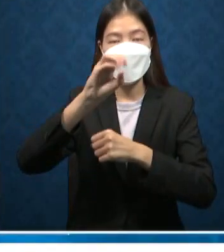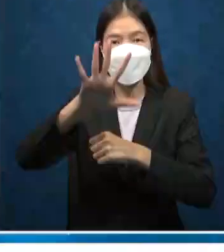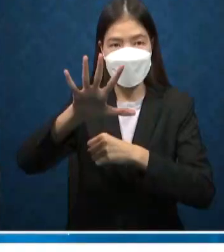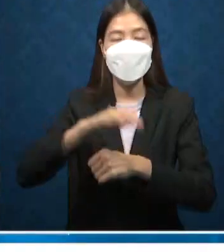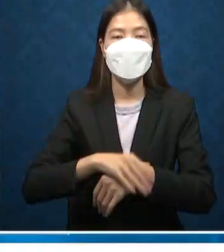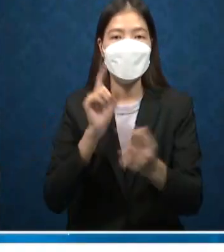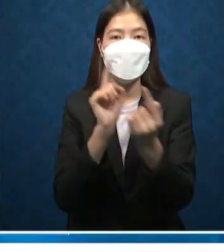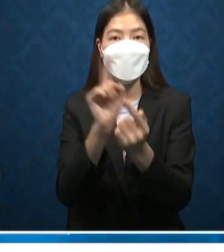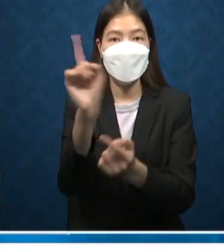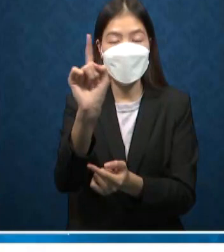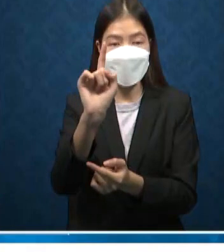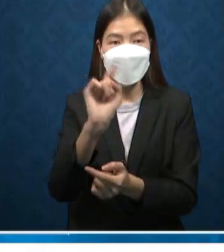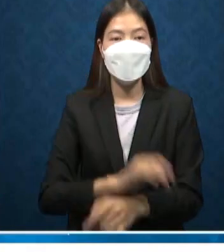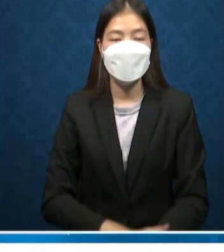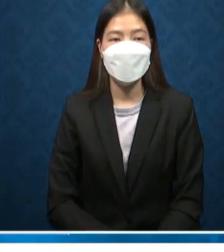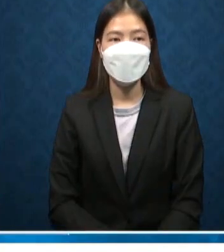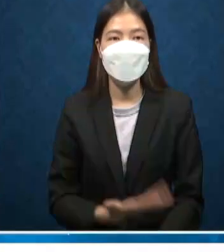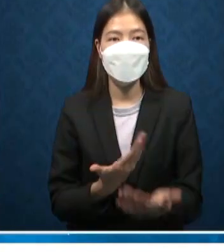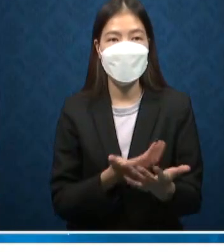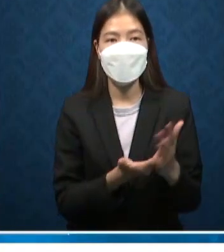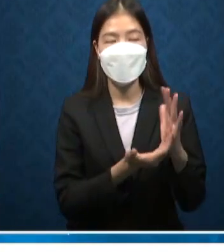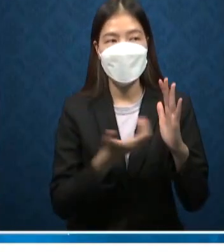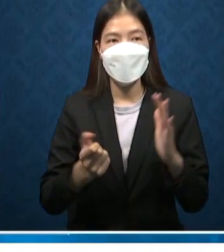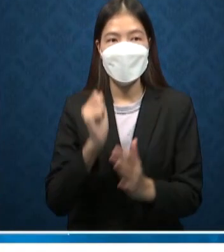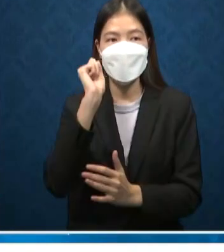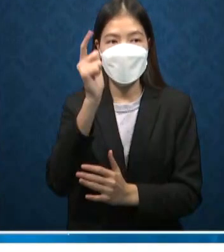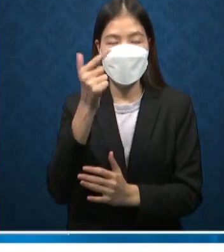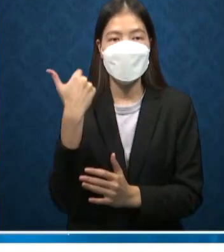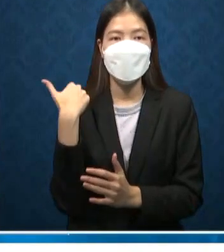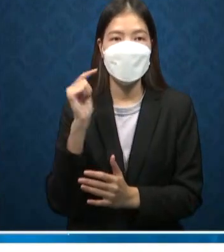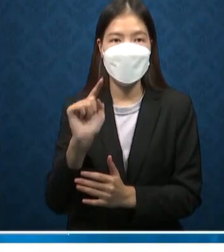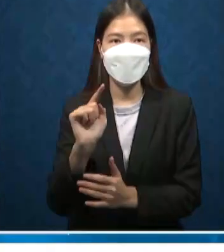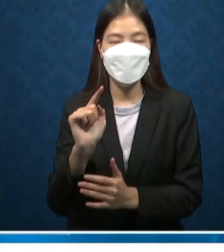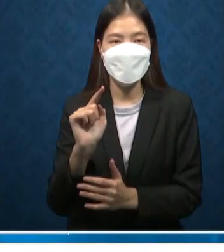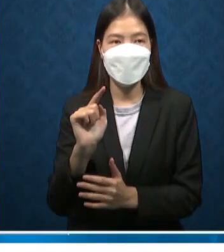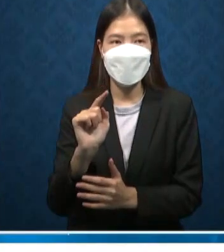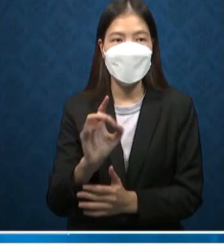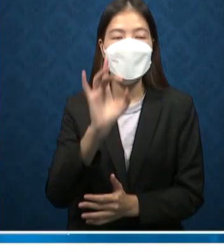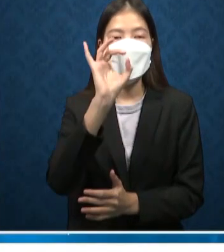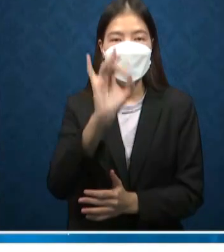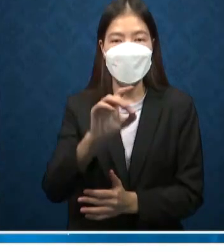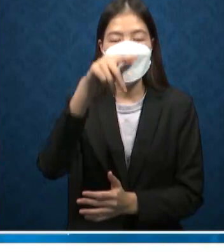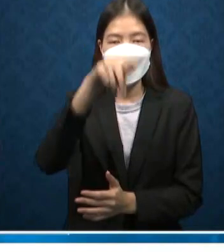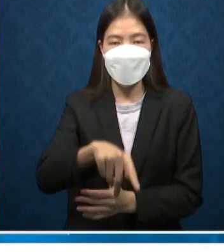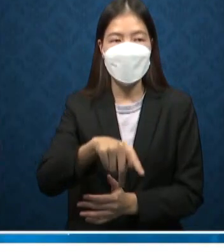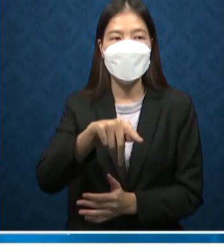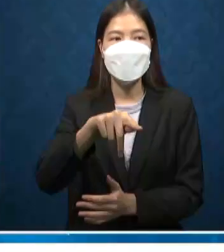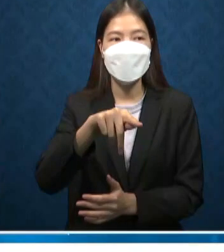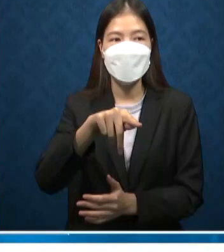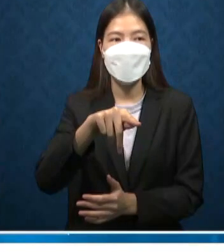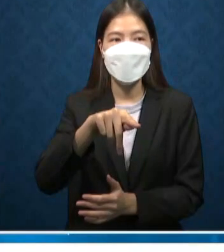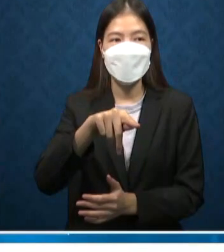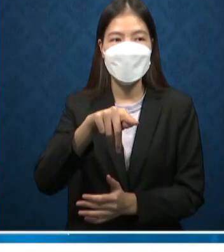เราพบว่ามีการเบิกจ่ายงบบุคลากรจากเงินคงคลังอีก 8,344 ล้านบ